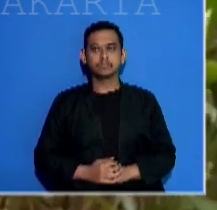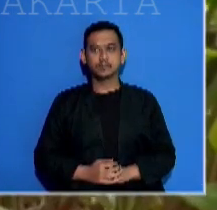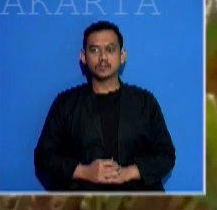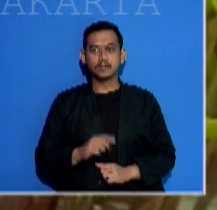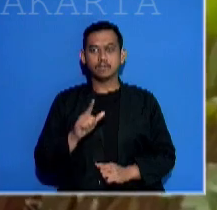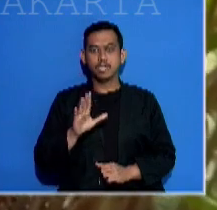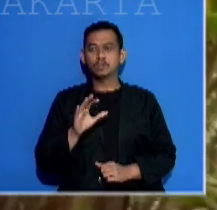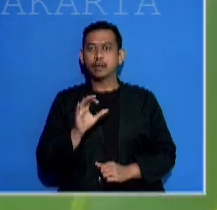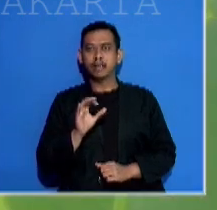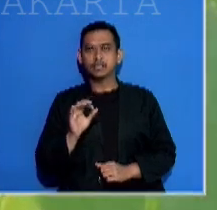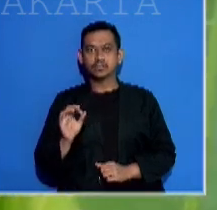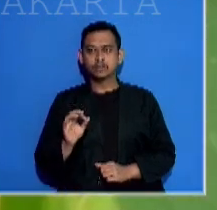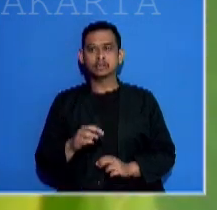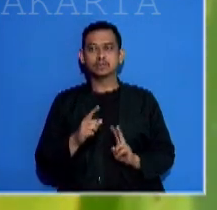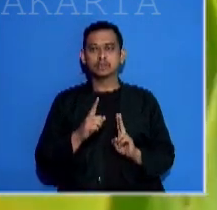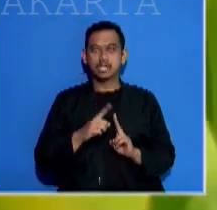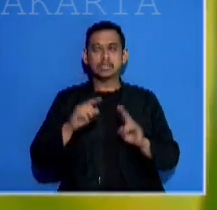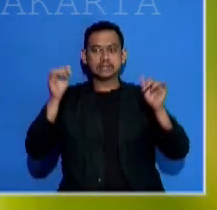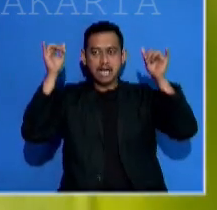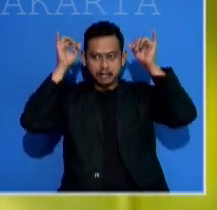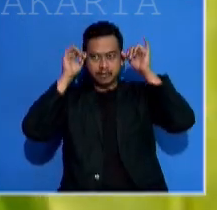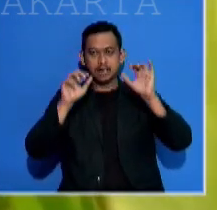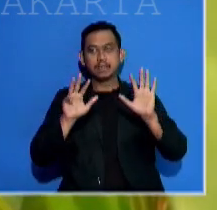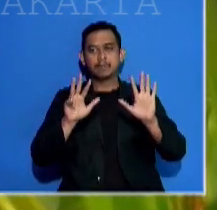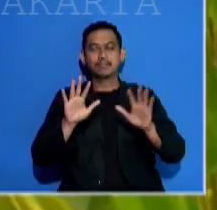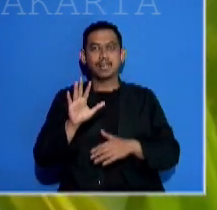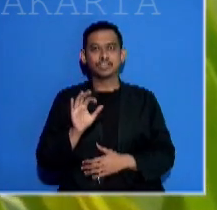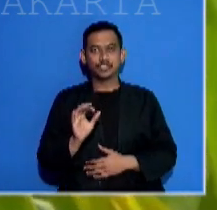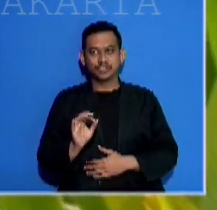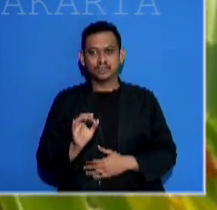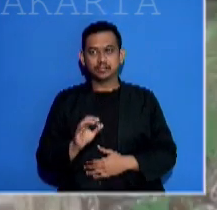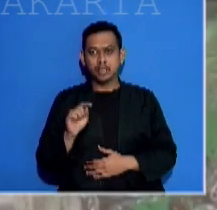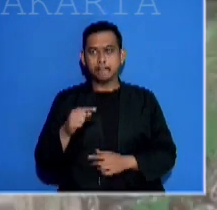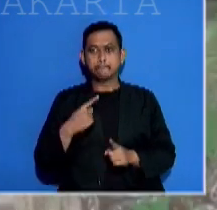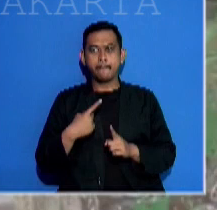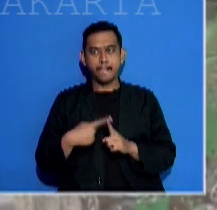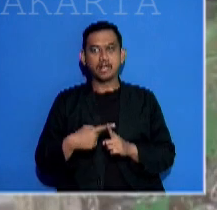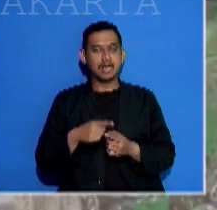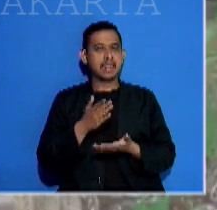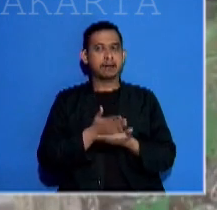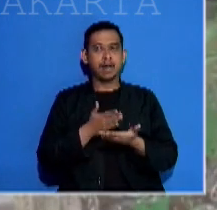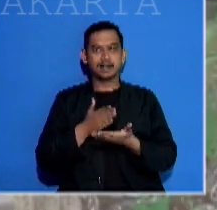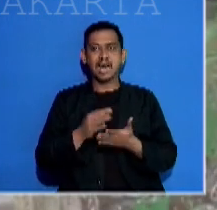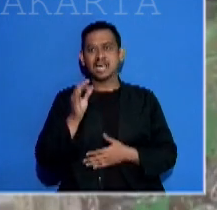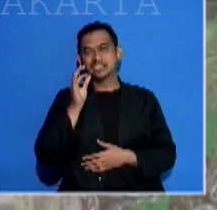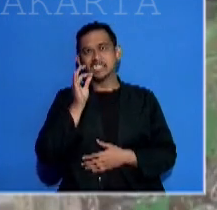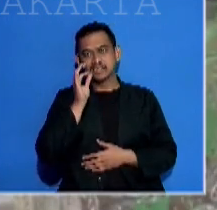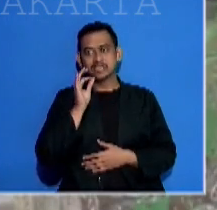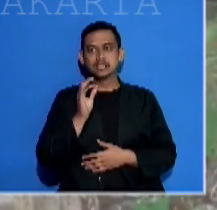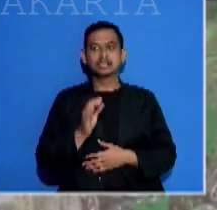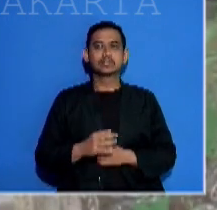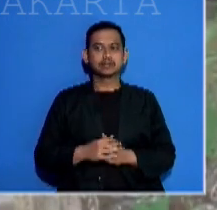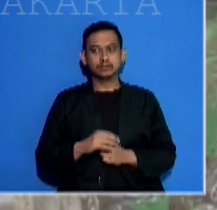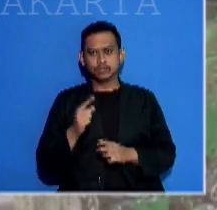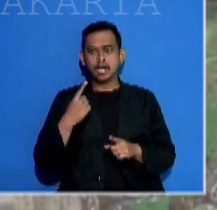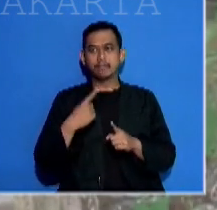Tidak lengkap rasanya kalau makan soto tidak ditemani dengan kerupuk, mendoan, dan tempe garit. Wah, jadi menambah pengalaman kuliner